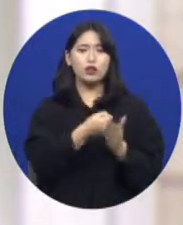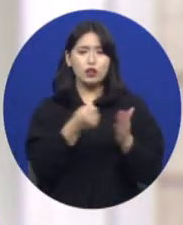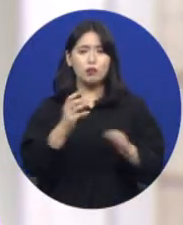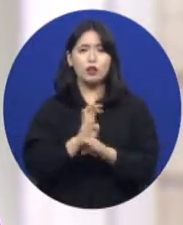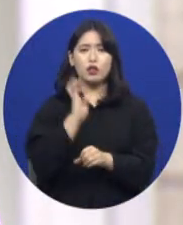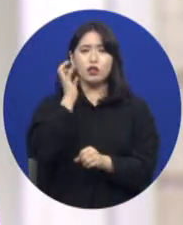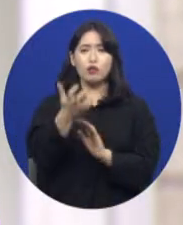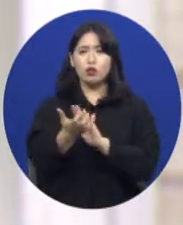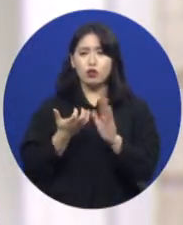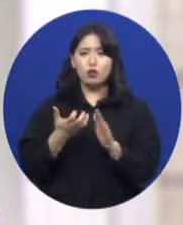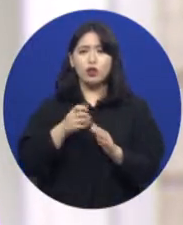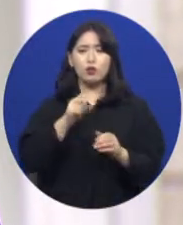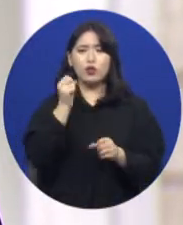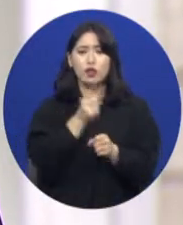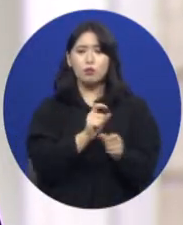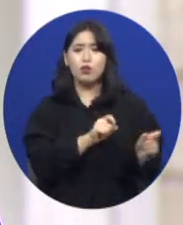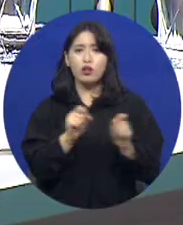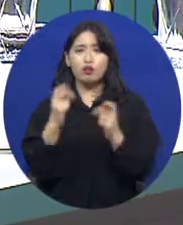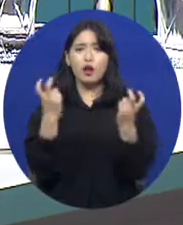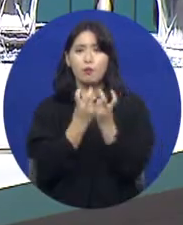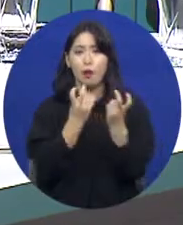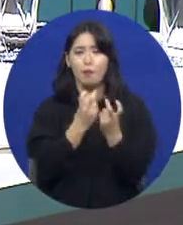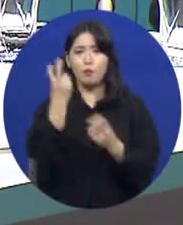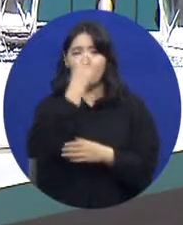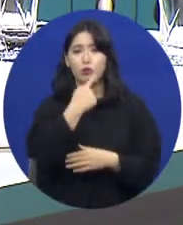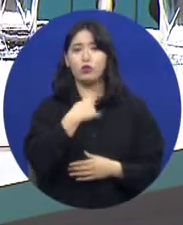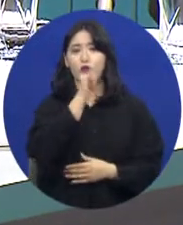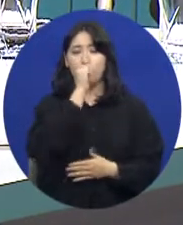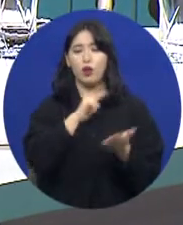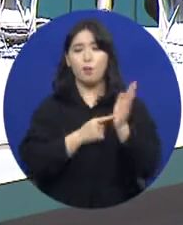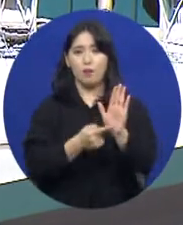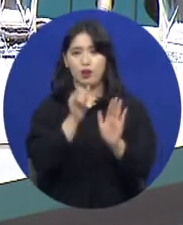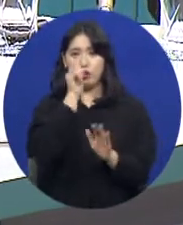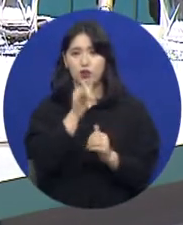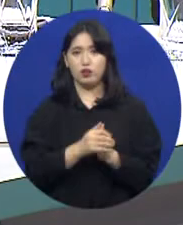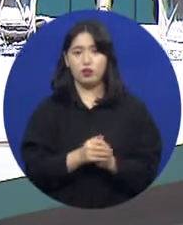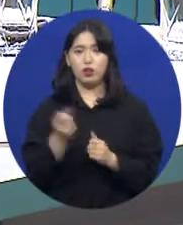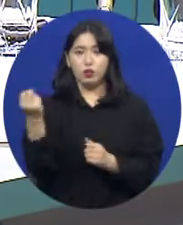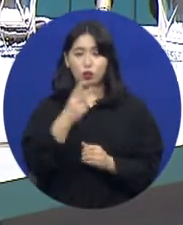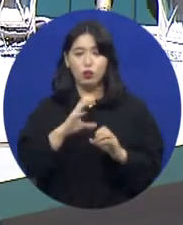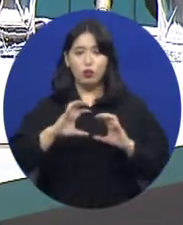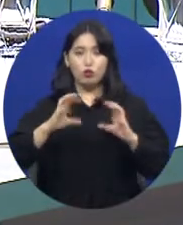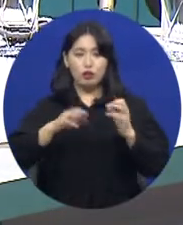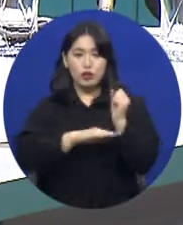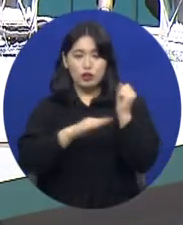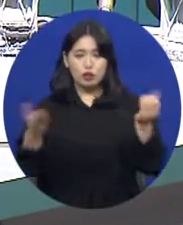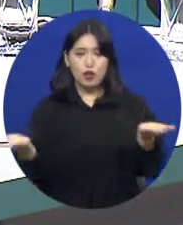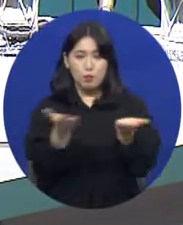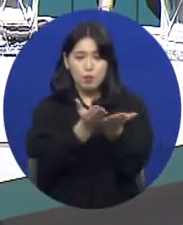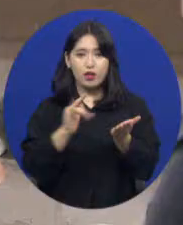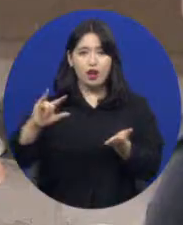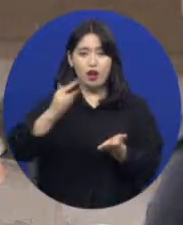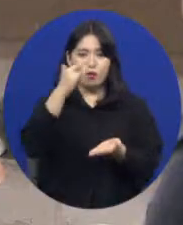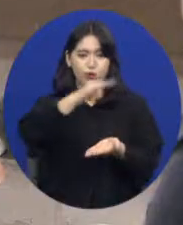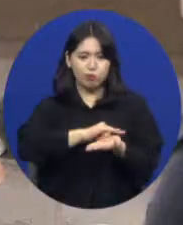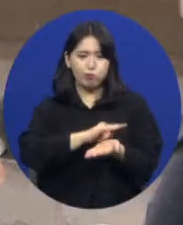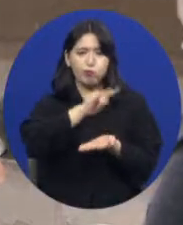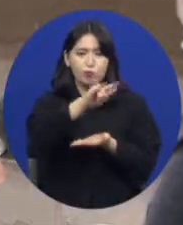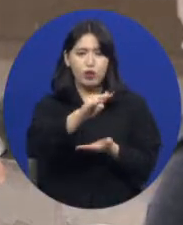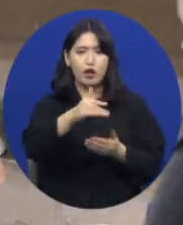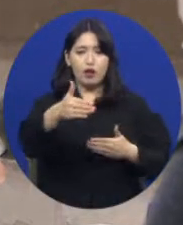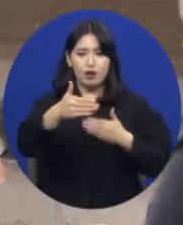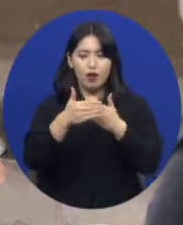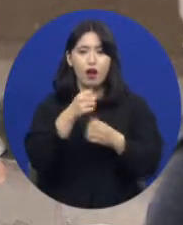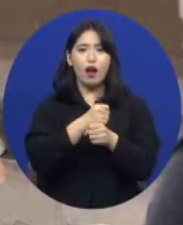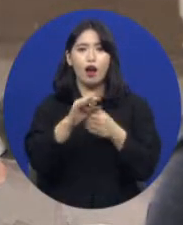전에도 남북 활주로 연장 방안이 검토 됐다 고 반박했습니다 또 국제기준에 맞게 항공기 이착륙 간격을 줄이면